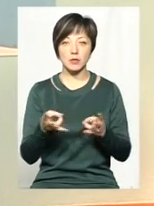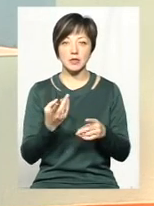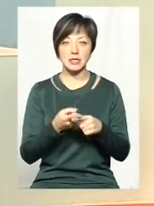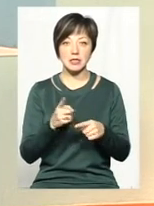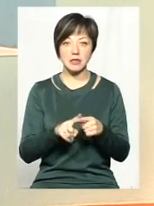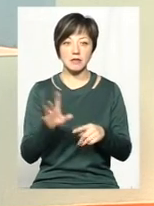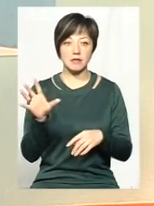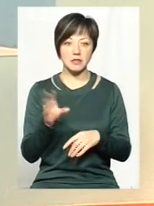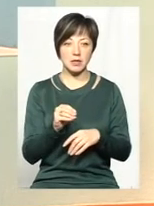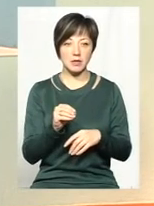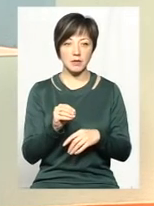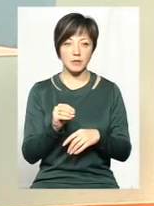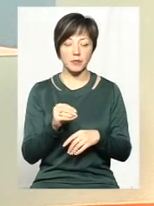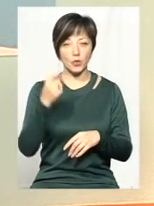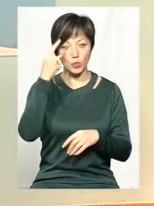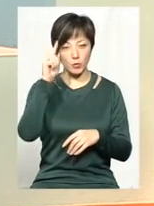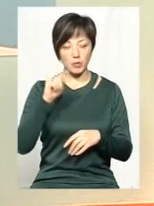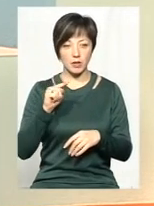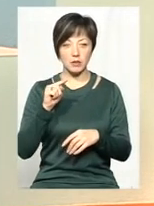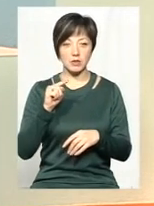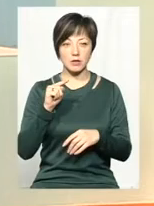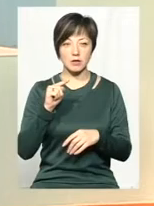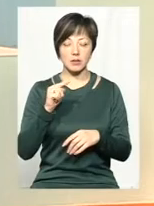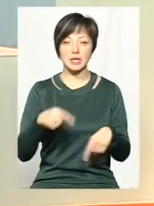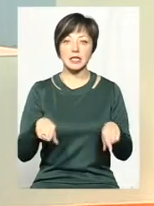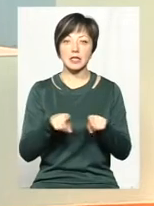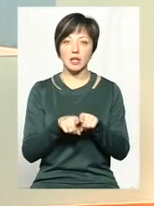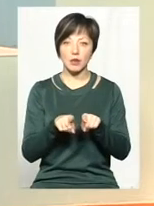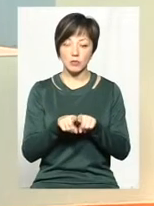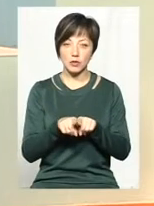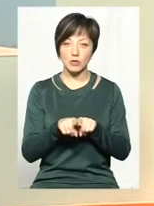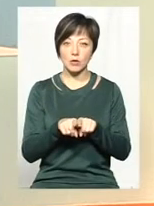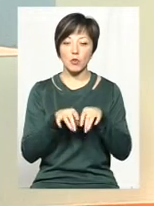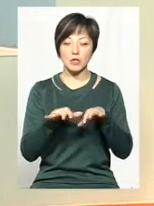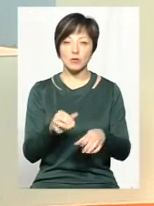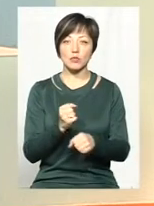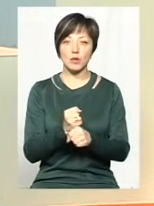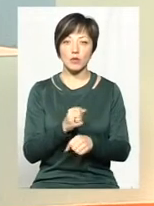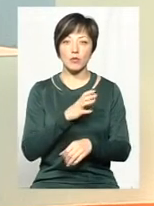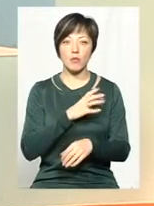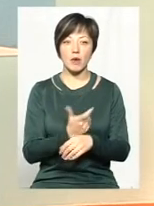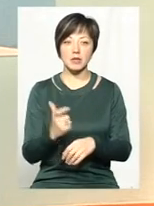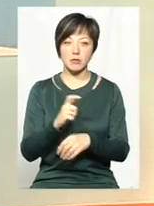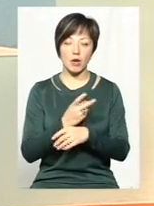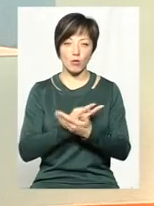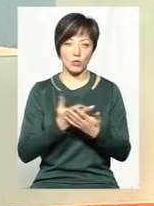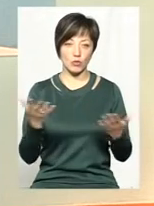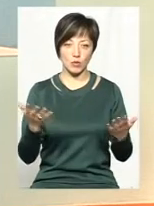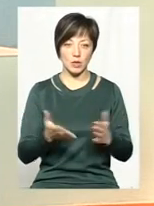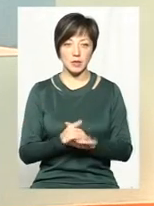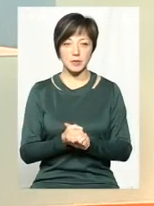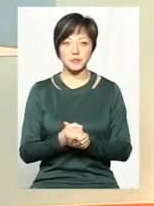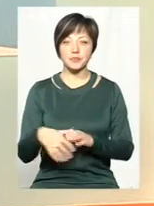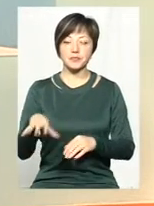все вміти таким чином весь процес зробити, щоб він був максимально прозорий.